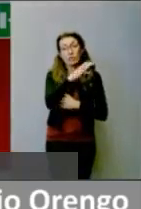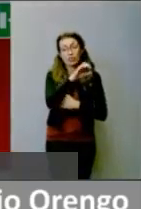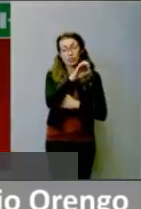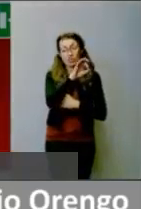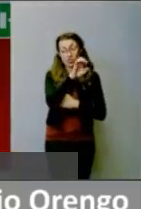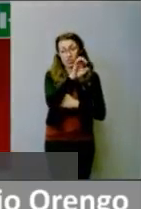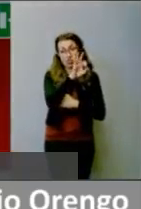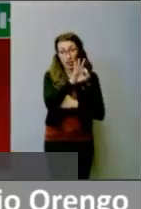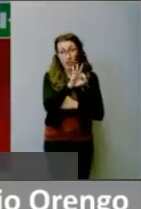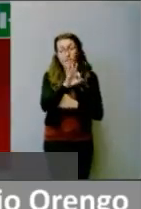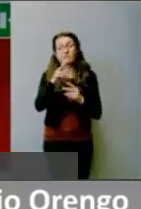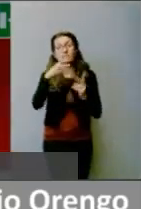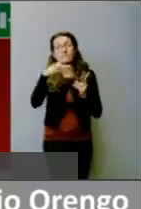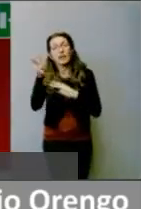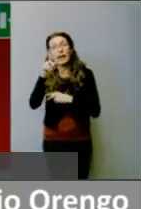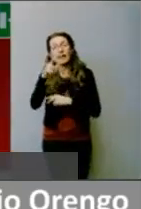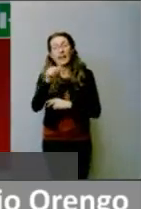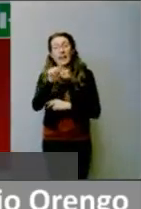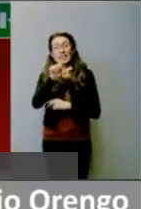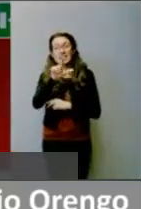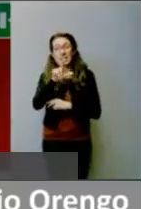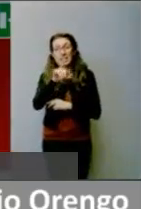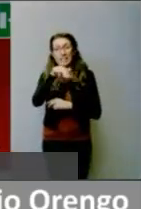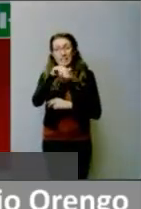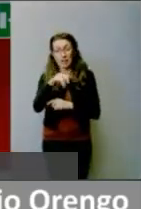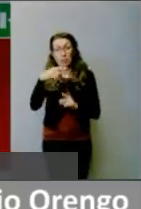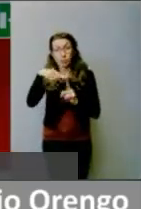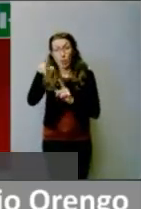altri istituti pediatrici italiani.